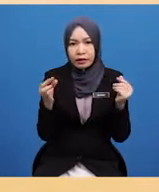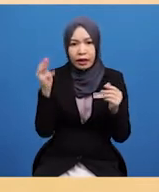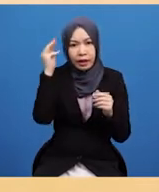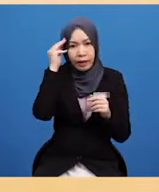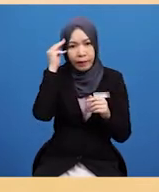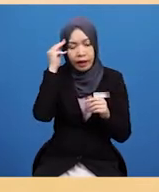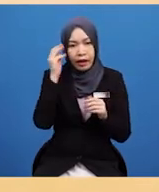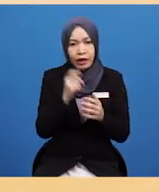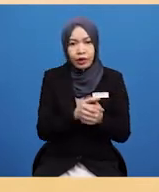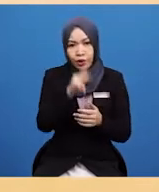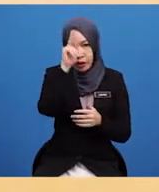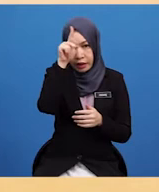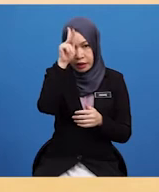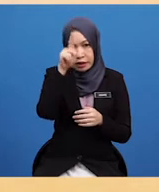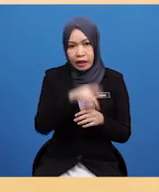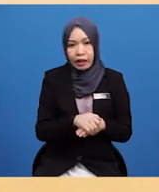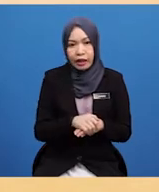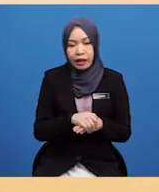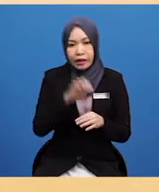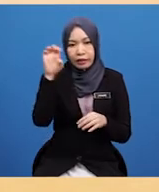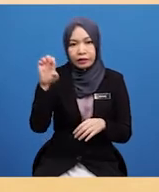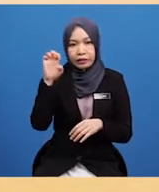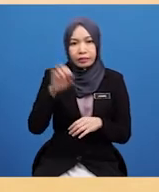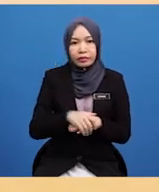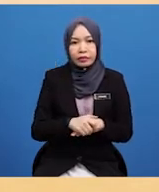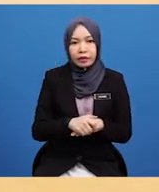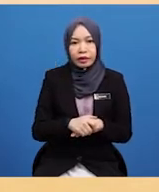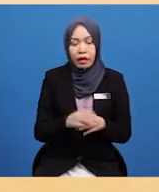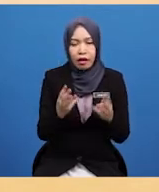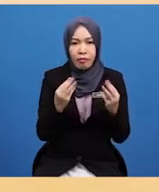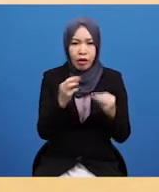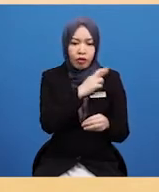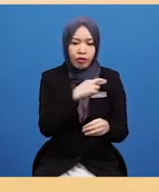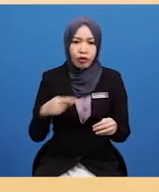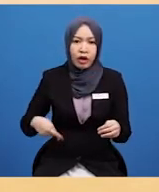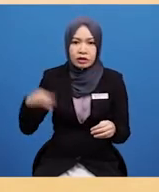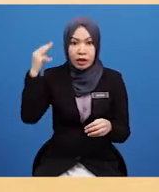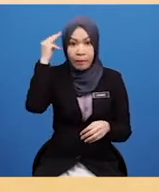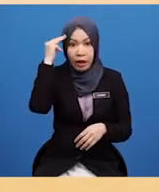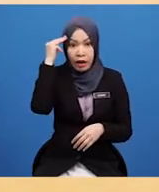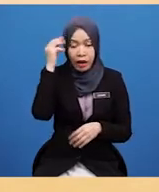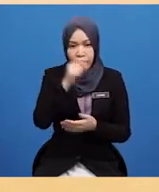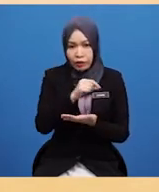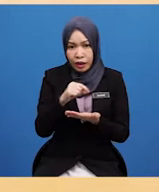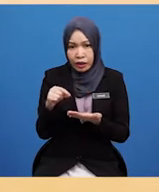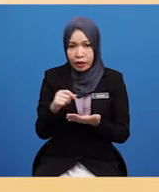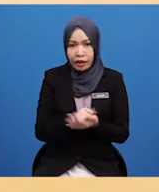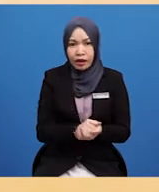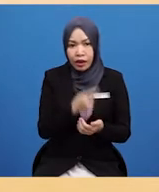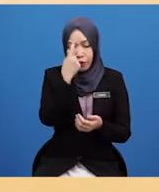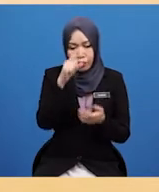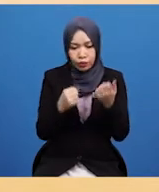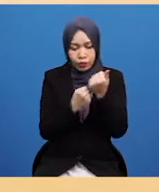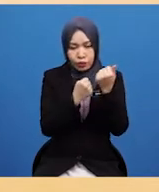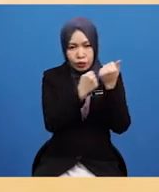telah meminta raja-raja Melayu menandatangani pengisytiharan perang yang menyokong dan